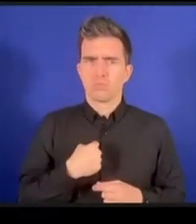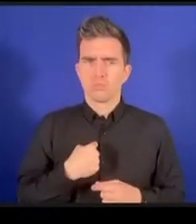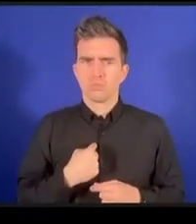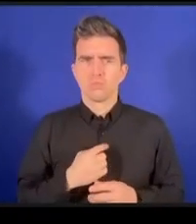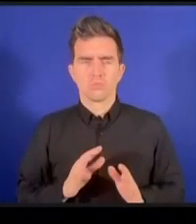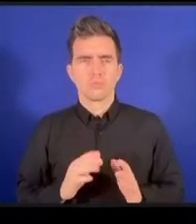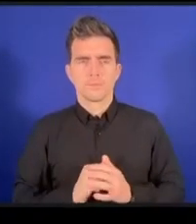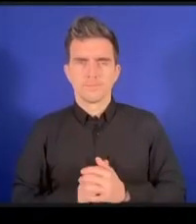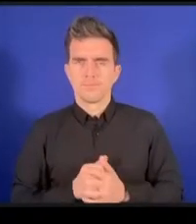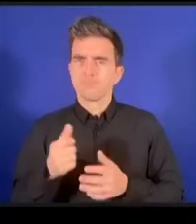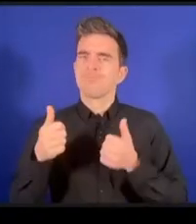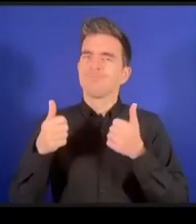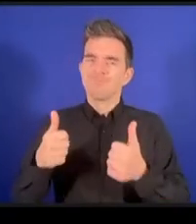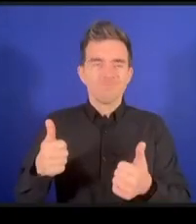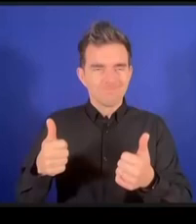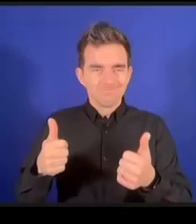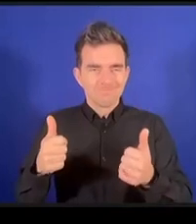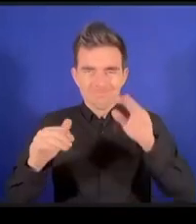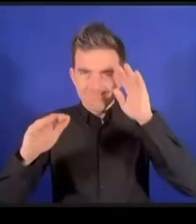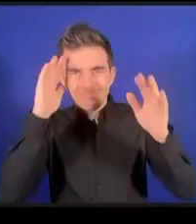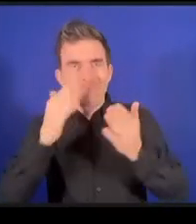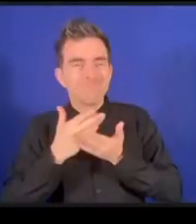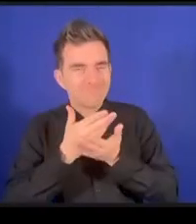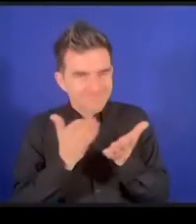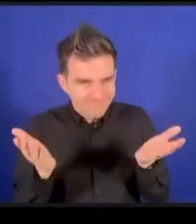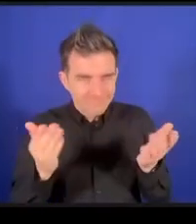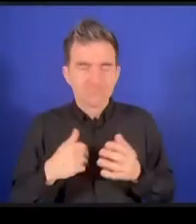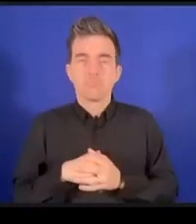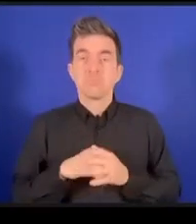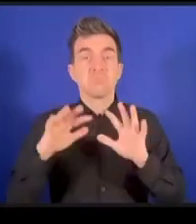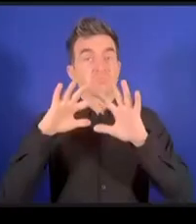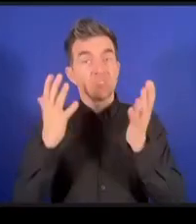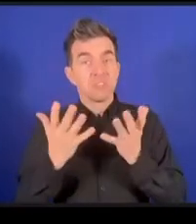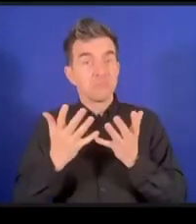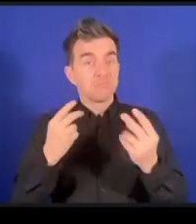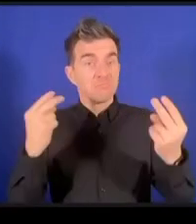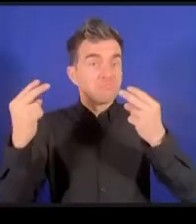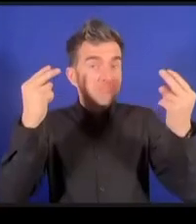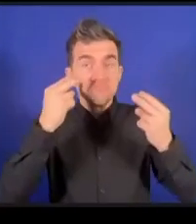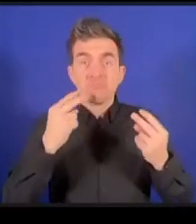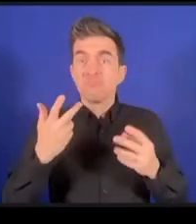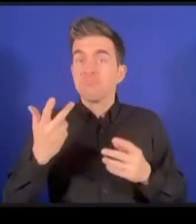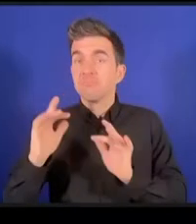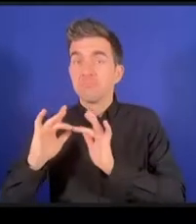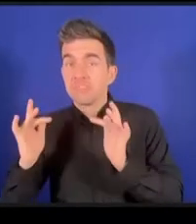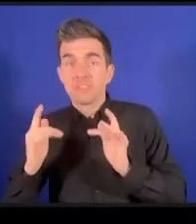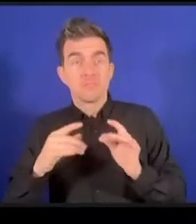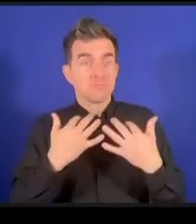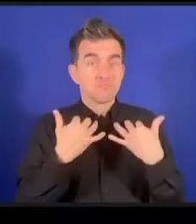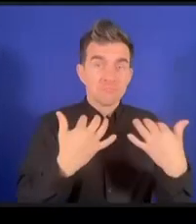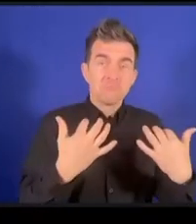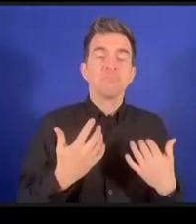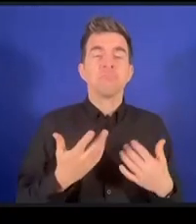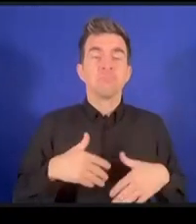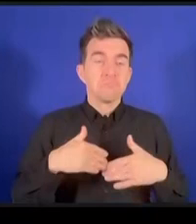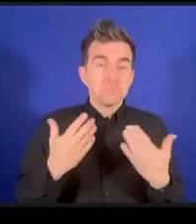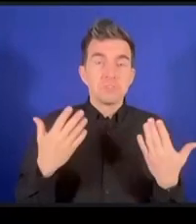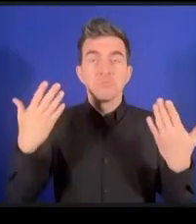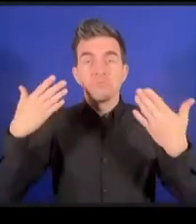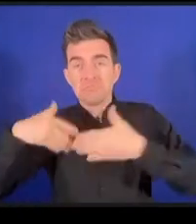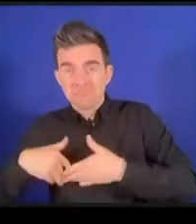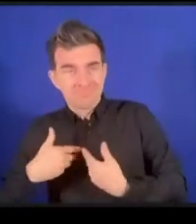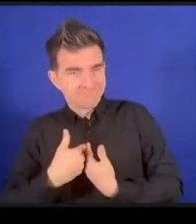Добрый день Доброе утро добрый день Добрый вечер всем тем кто подключается в удаленном формате как организатор